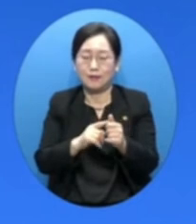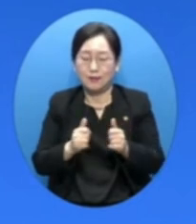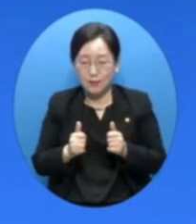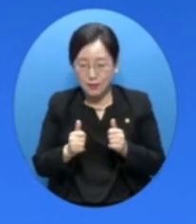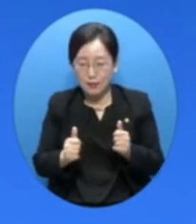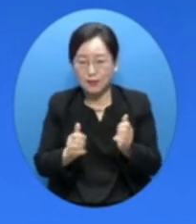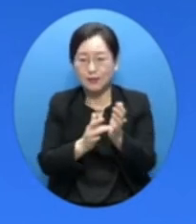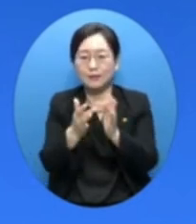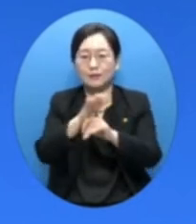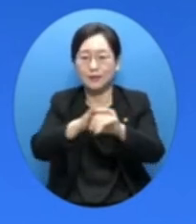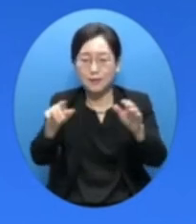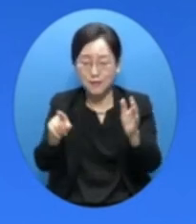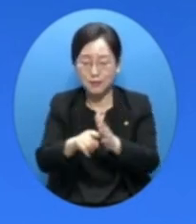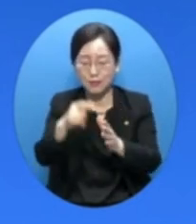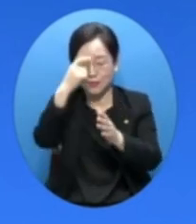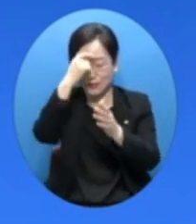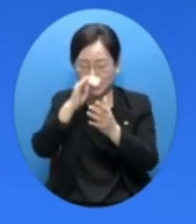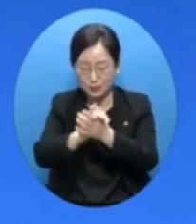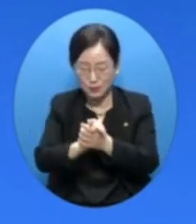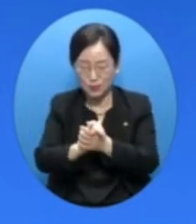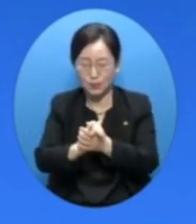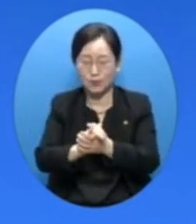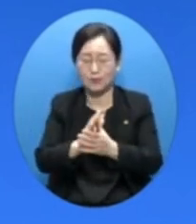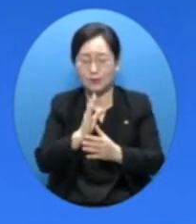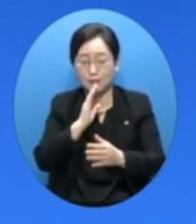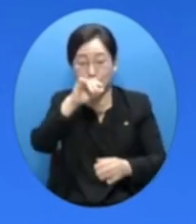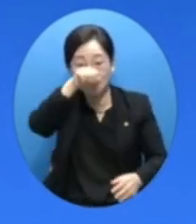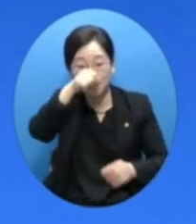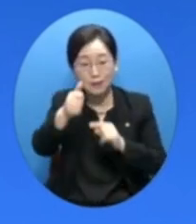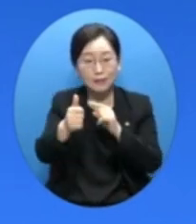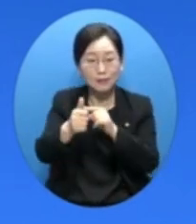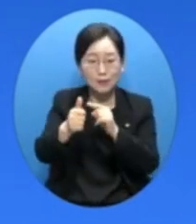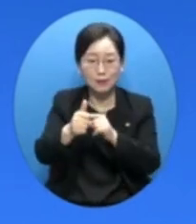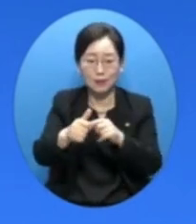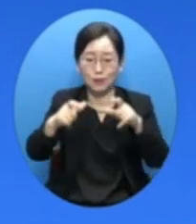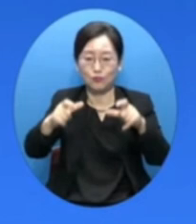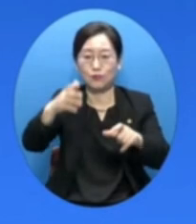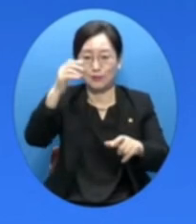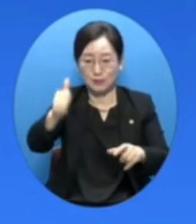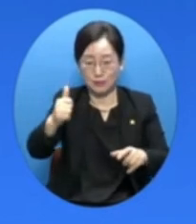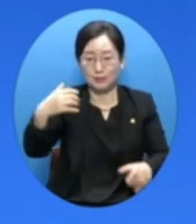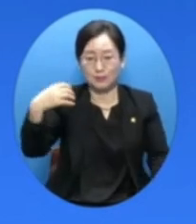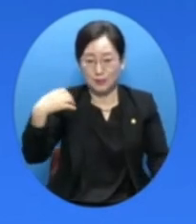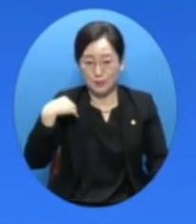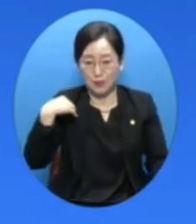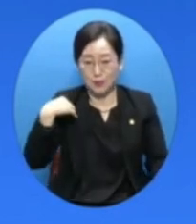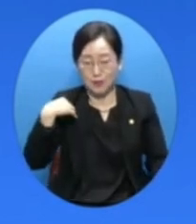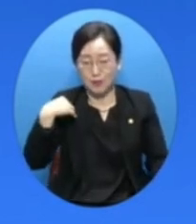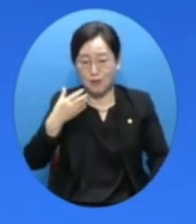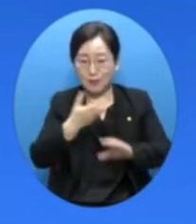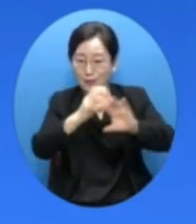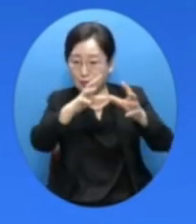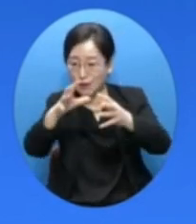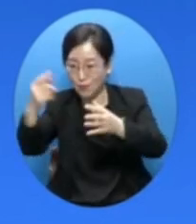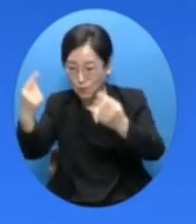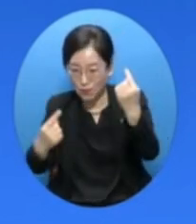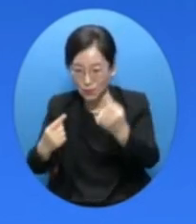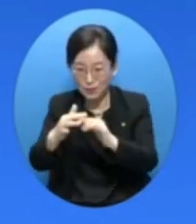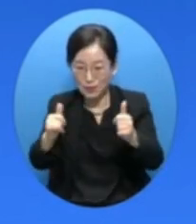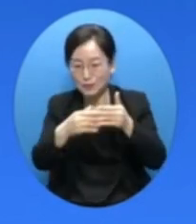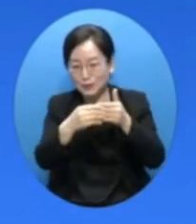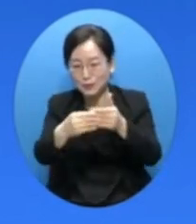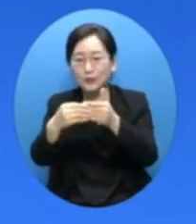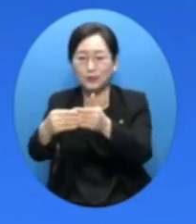믿고 기도하면서 이 나이지리아 분이 구역장이 되어서 많은 분들 다문화 가족을 주님께 인도하는데